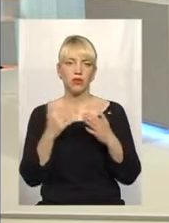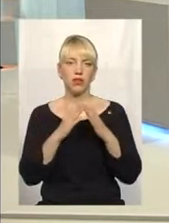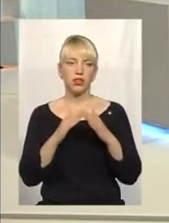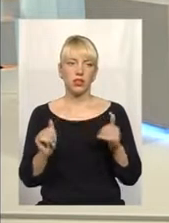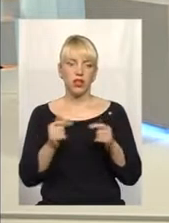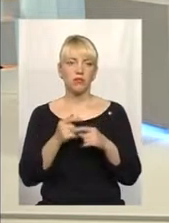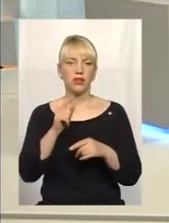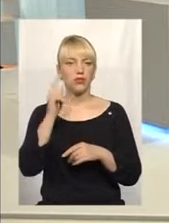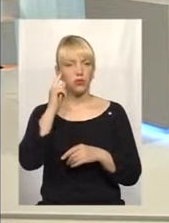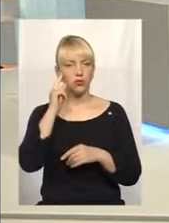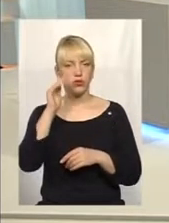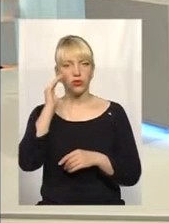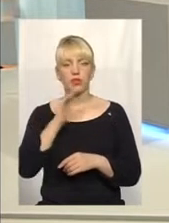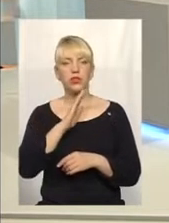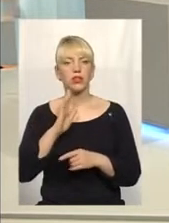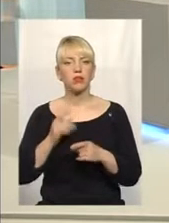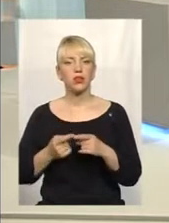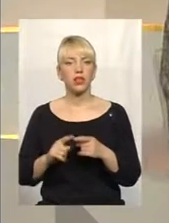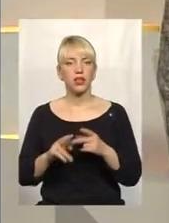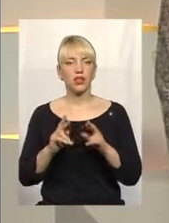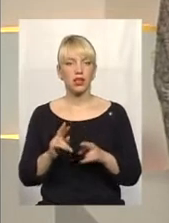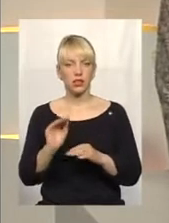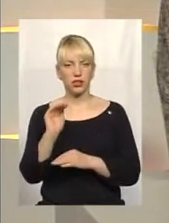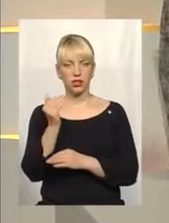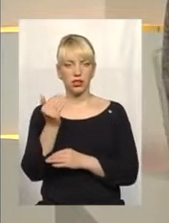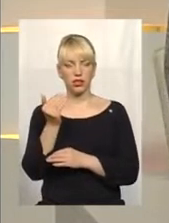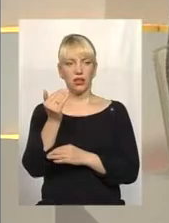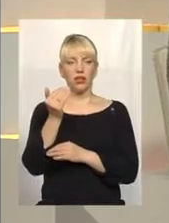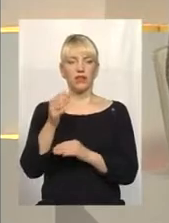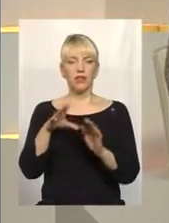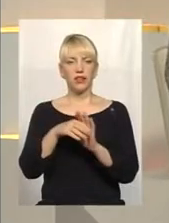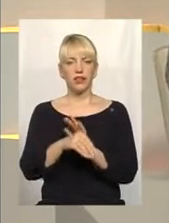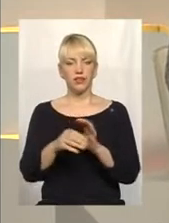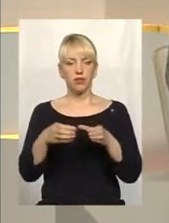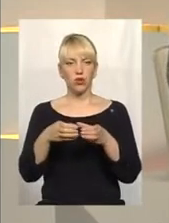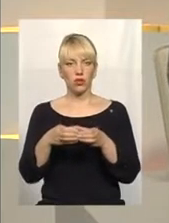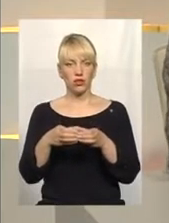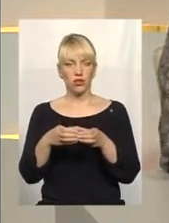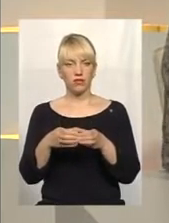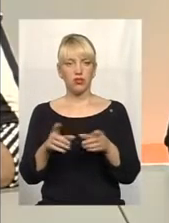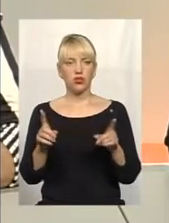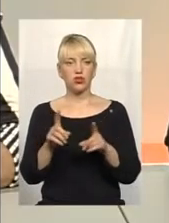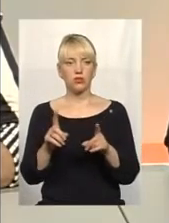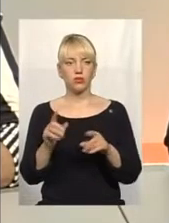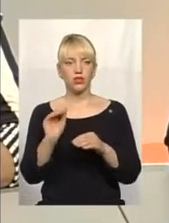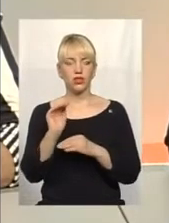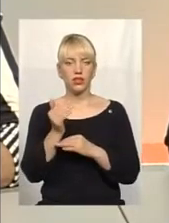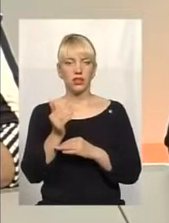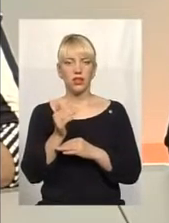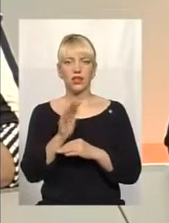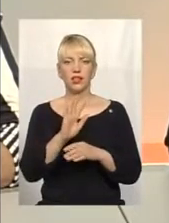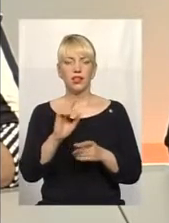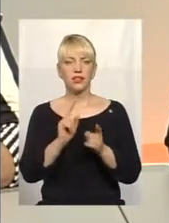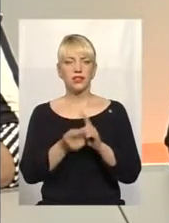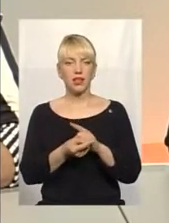напевне, замислюються і над тим, як дитина вліться в колектив, щоб вона там не стала,